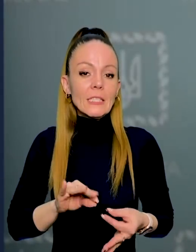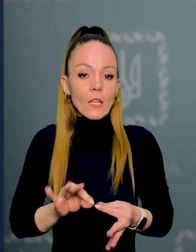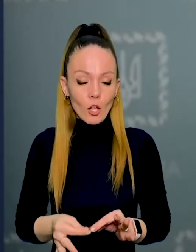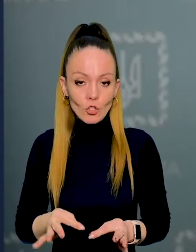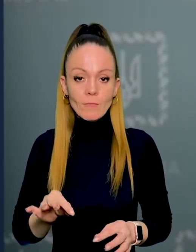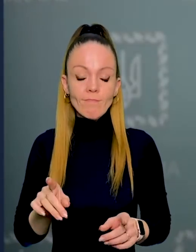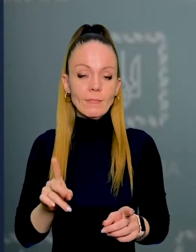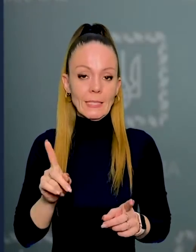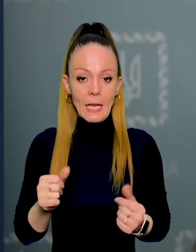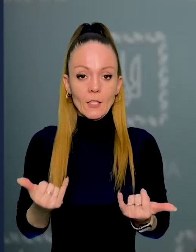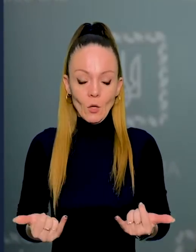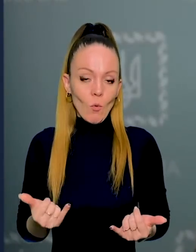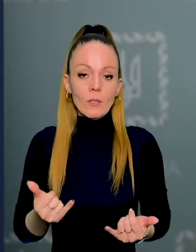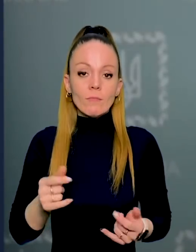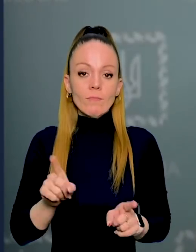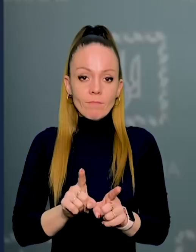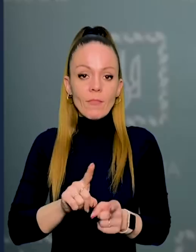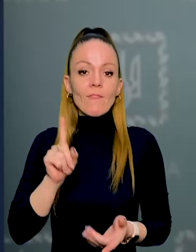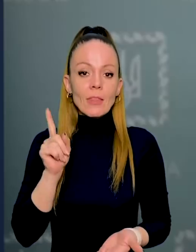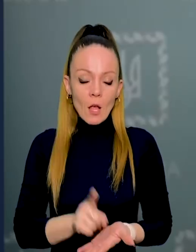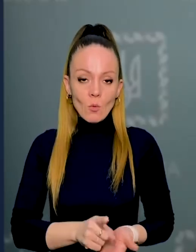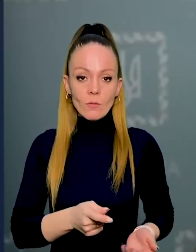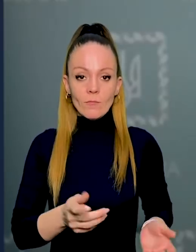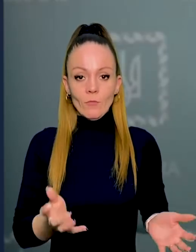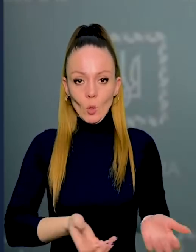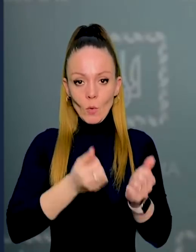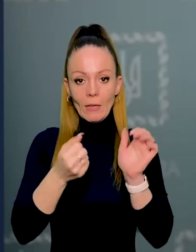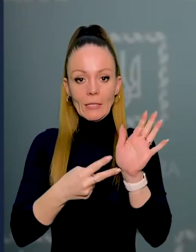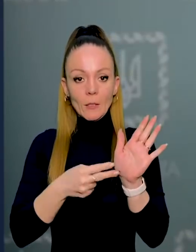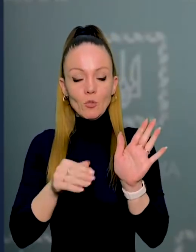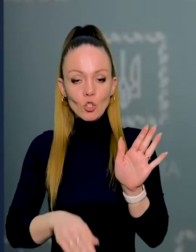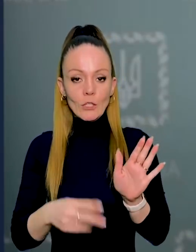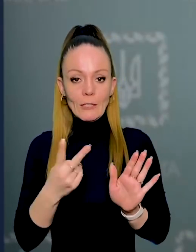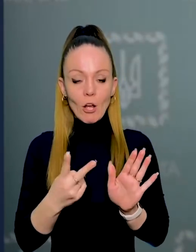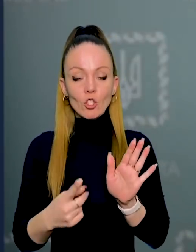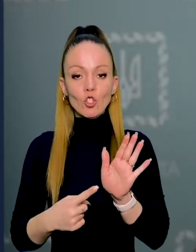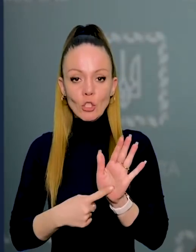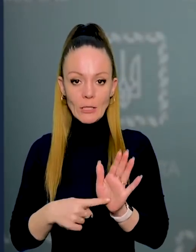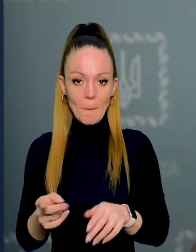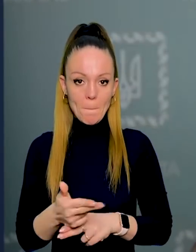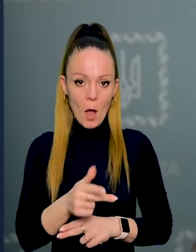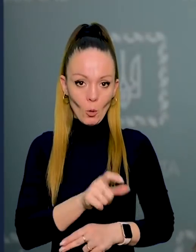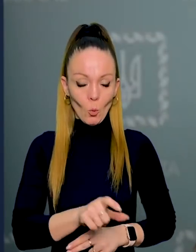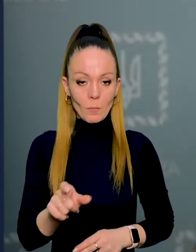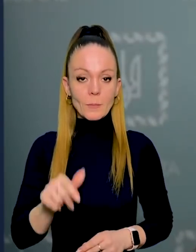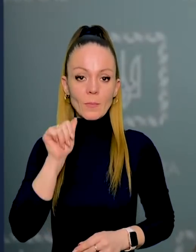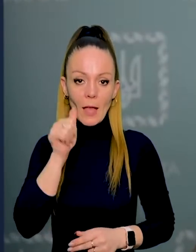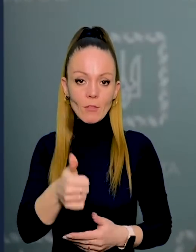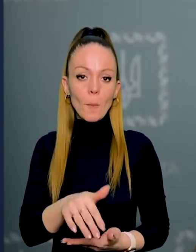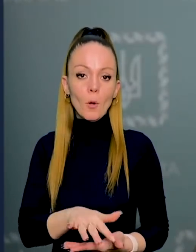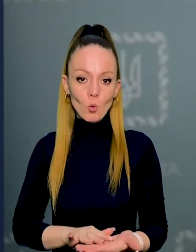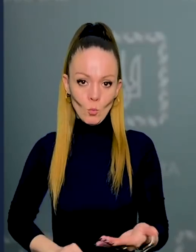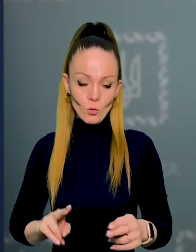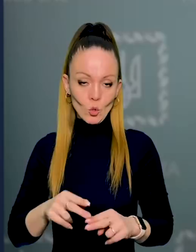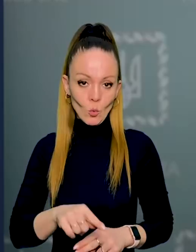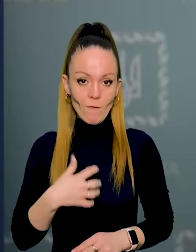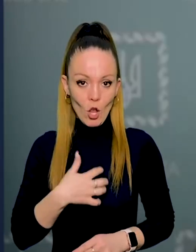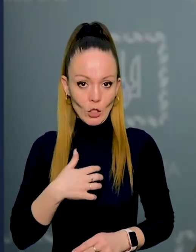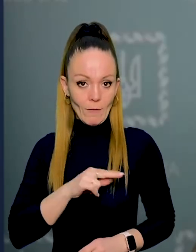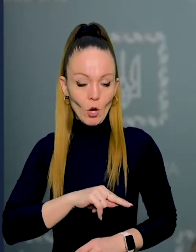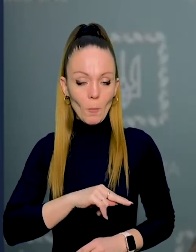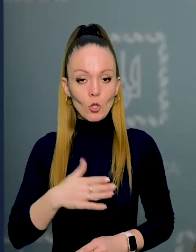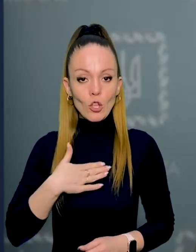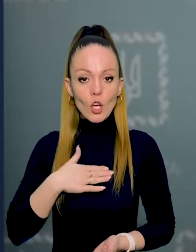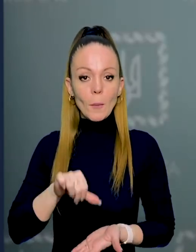сьогодні все ж таки вдалося врятувати 7026 маріупольців. Завтра продовжимо цю важливу